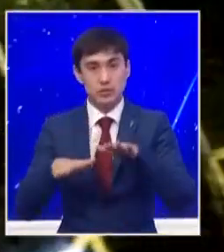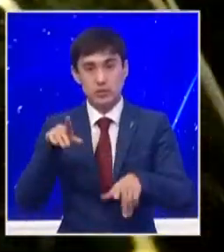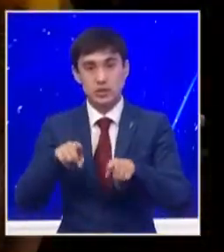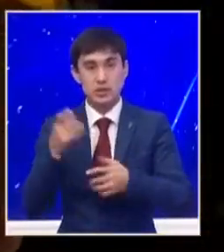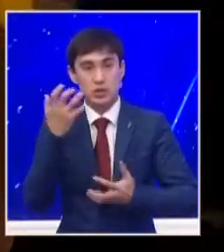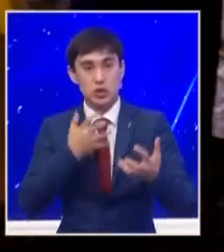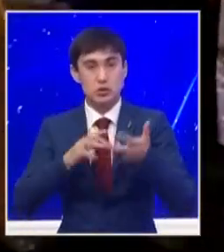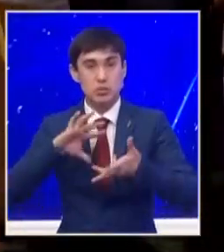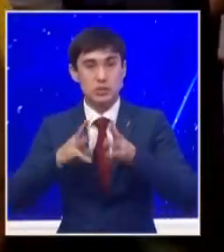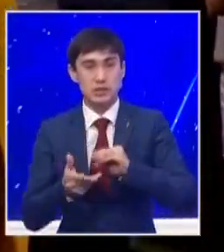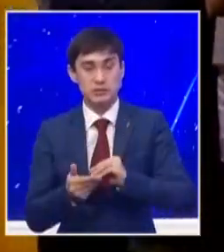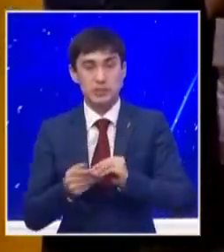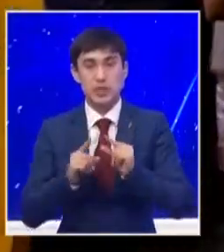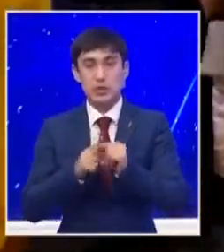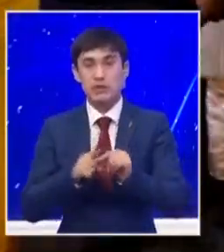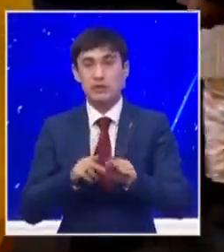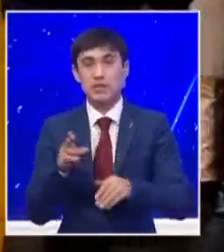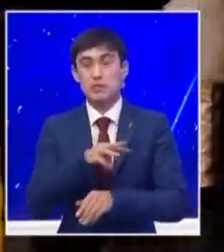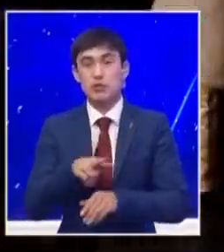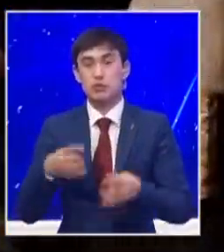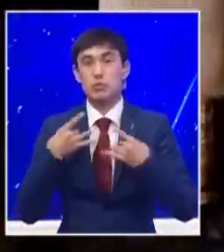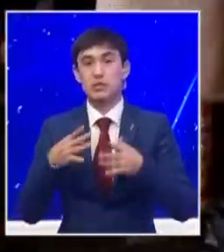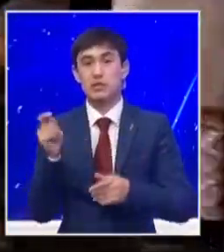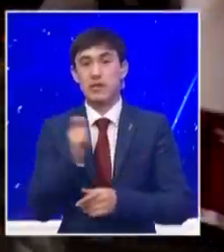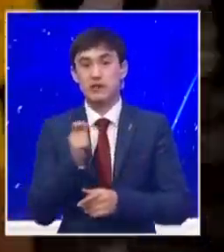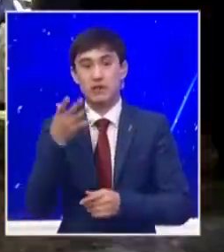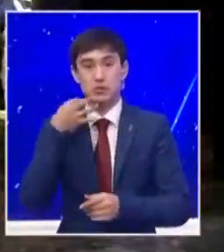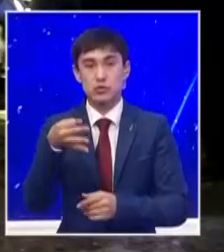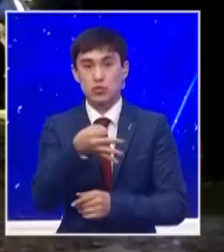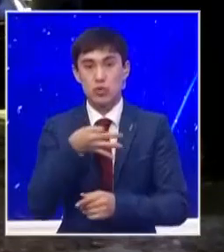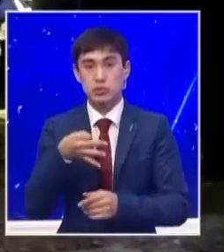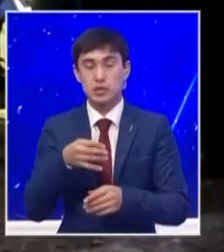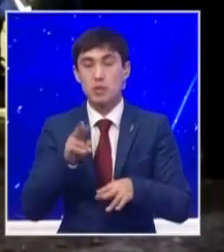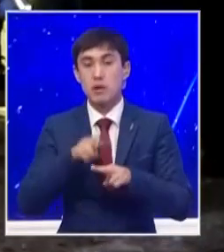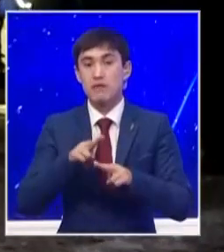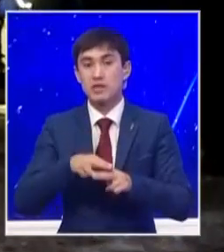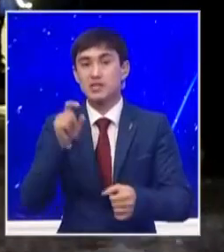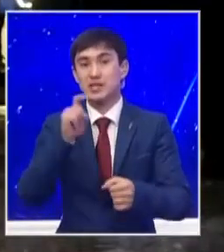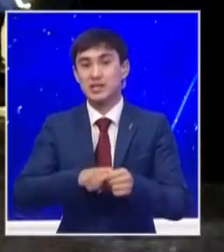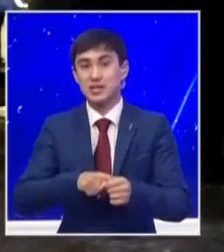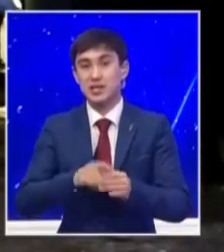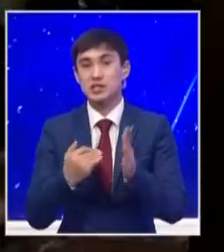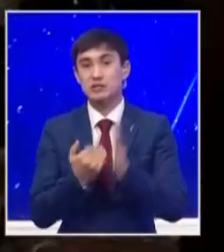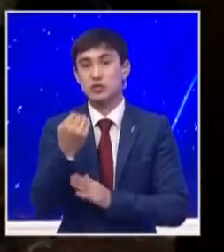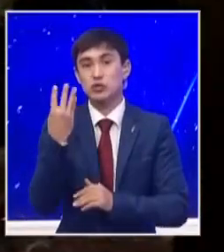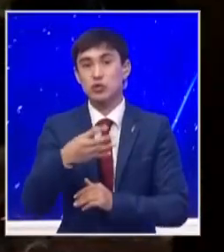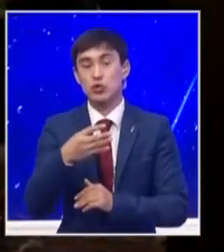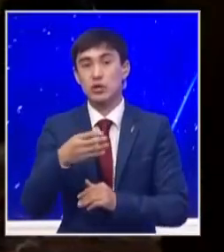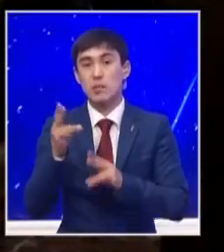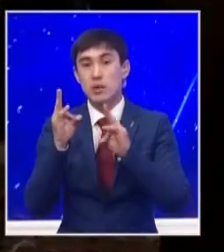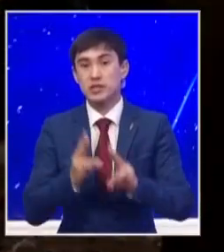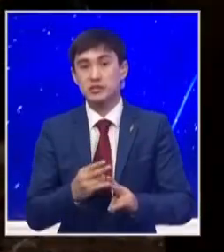с серьёзными последствиями к слову за минувшие праздничные выходные и в Алматинской области правоохранителями зарегистрировано свыше 40